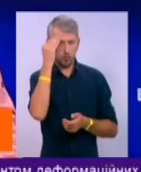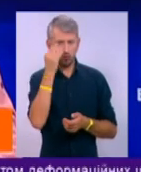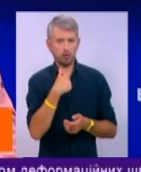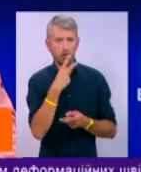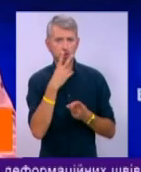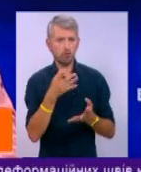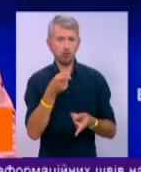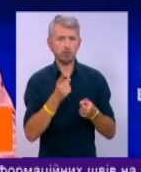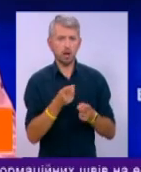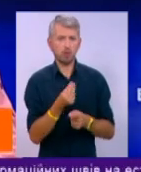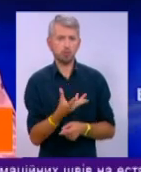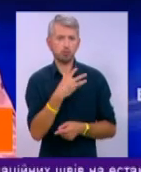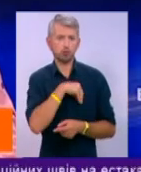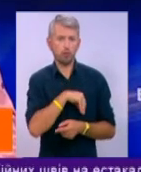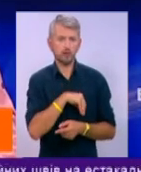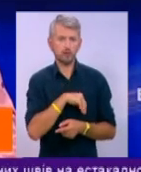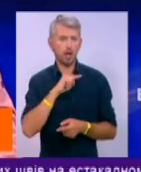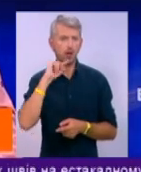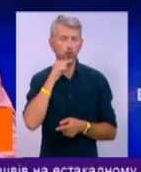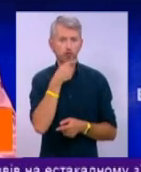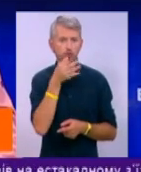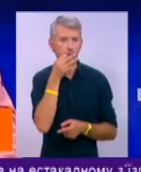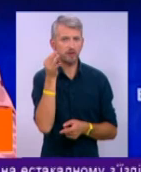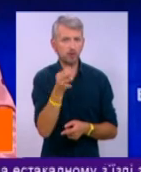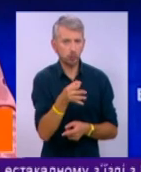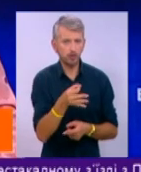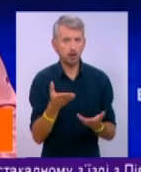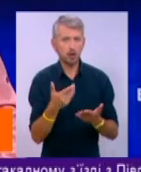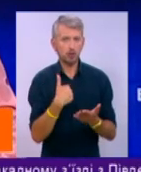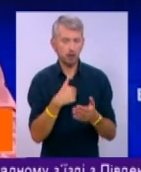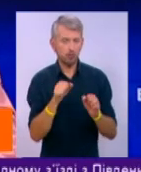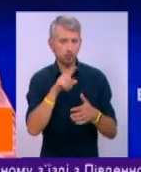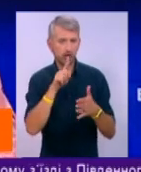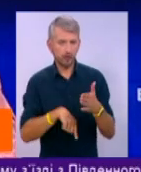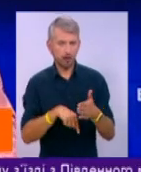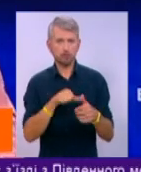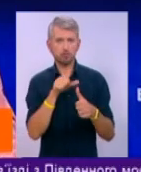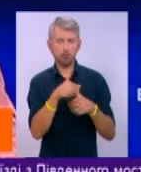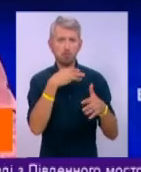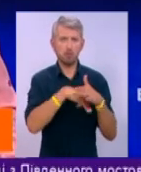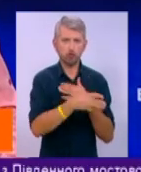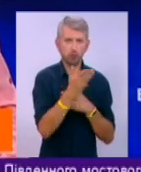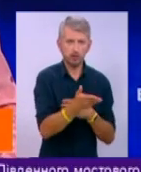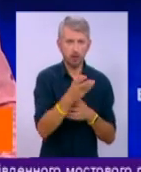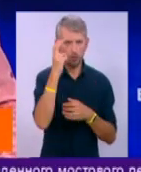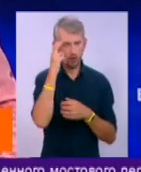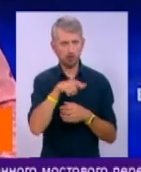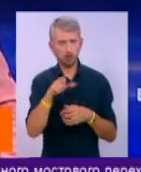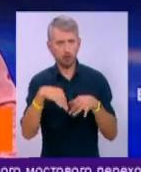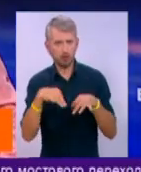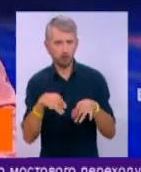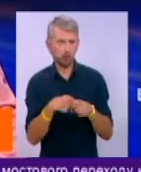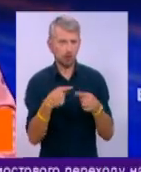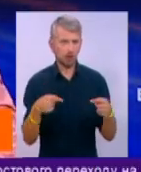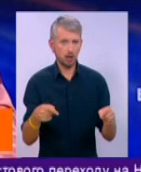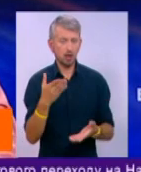бачу реальної прибутковості, тобто економічної звітності, які я міг би довіряти саме метрополітену, Київпостранцю і так далі. Тобто,